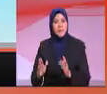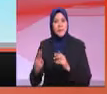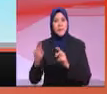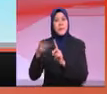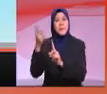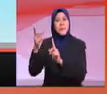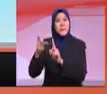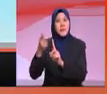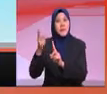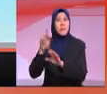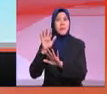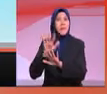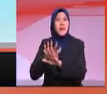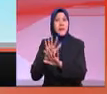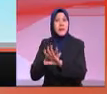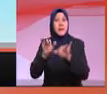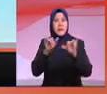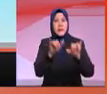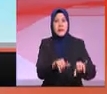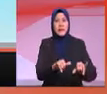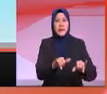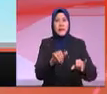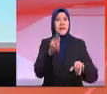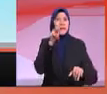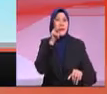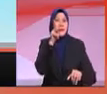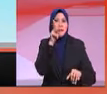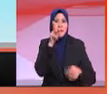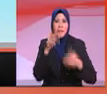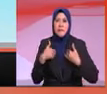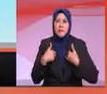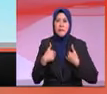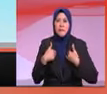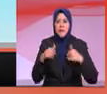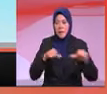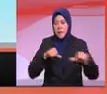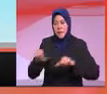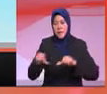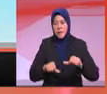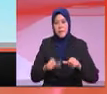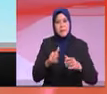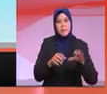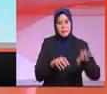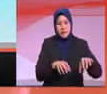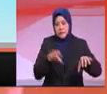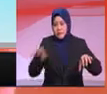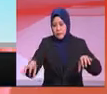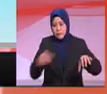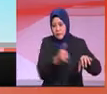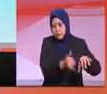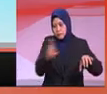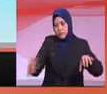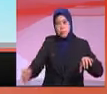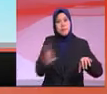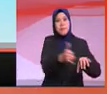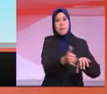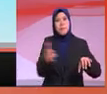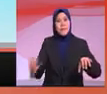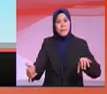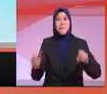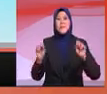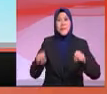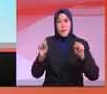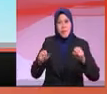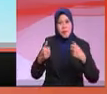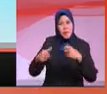Pulau Pinang ramai yang duduk di negeri Kedah juga ada aktiviti merentas negeri. Tetapi ini kita benarkan,